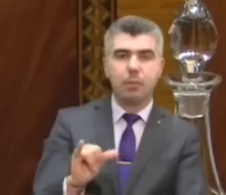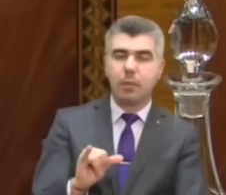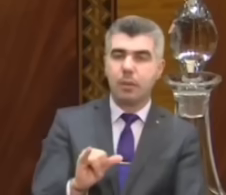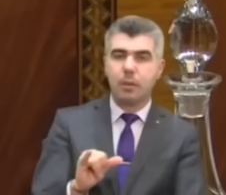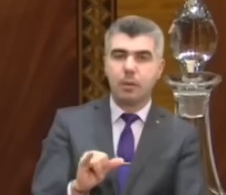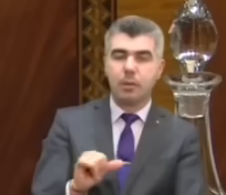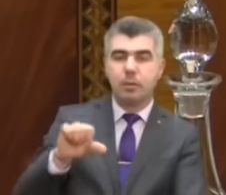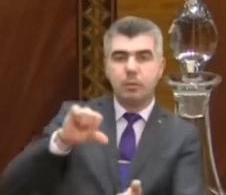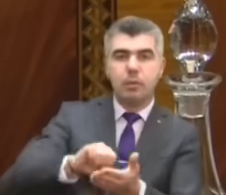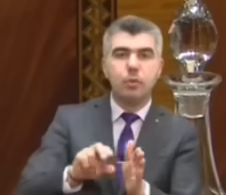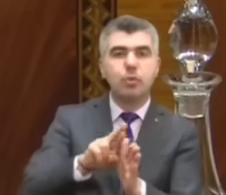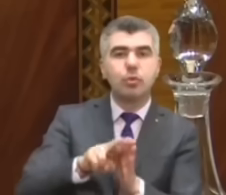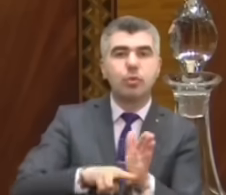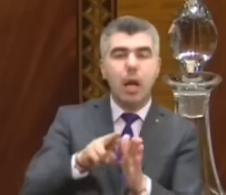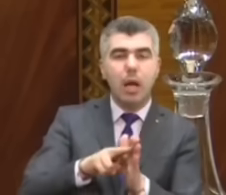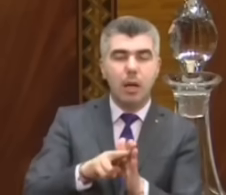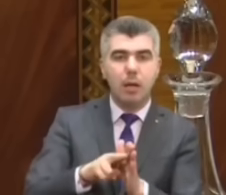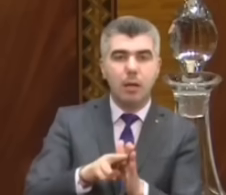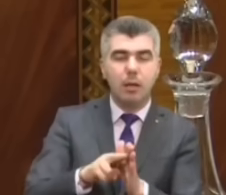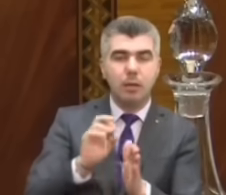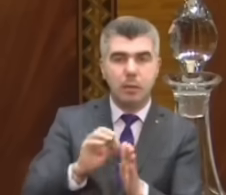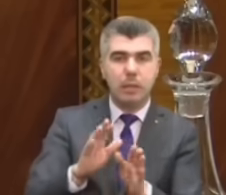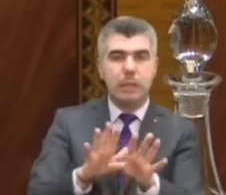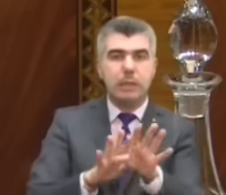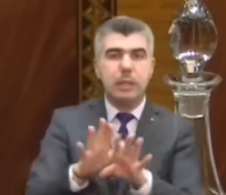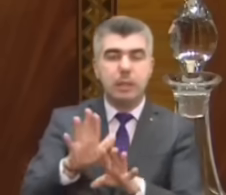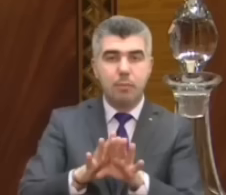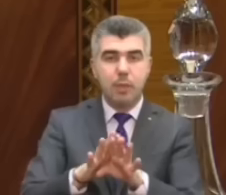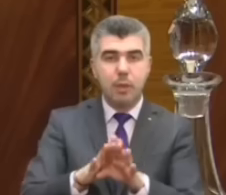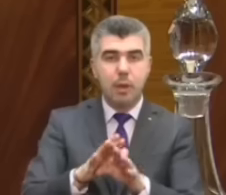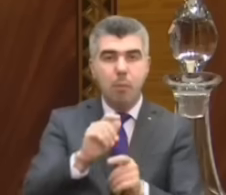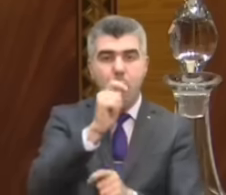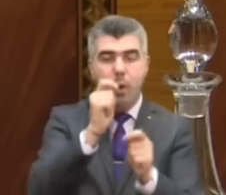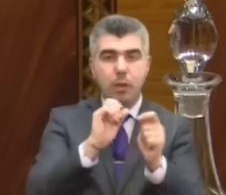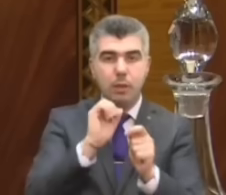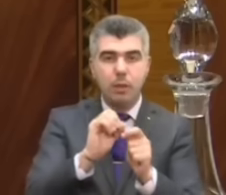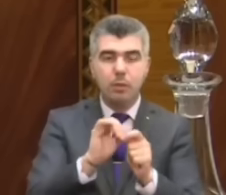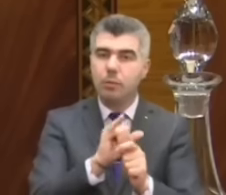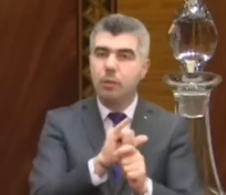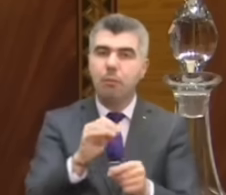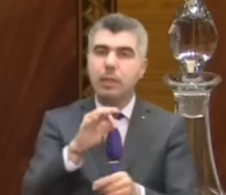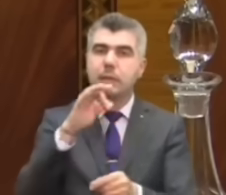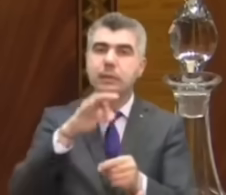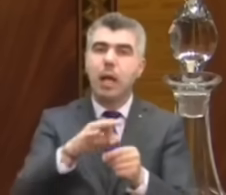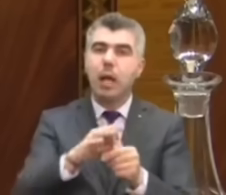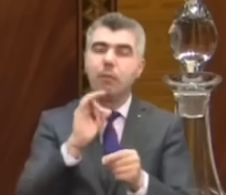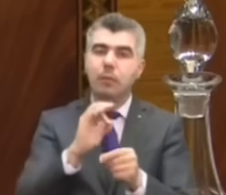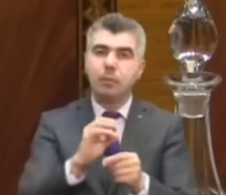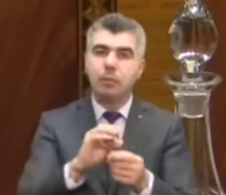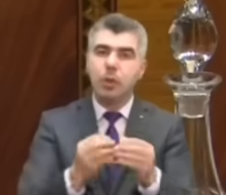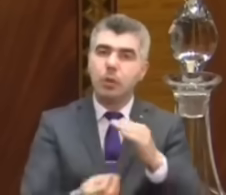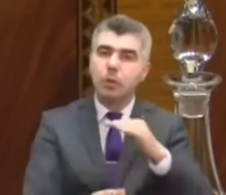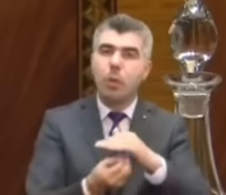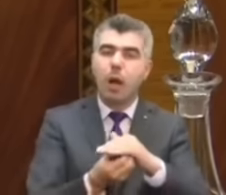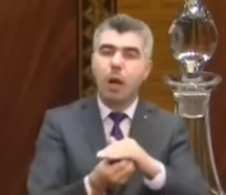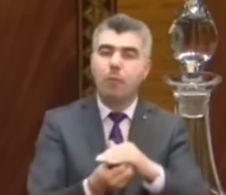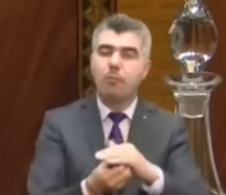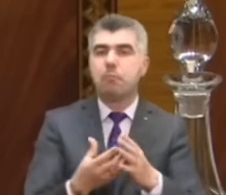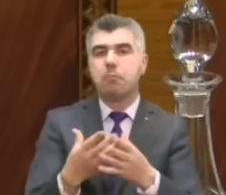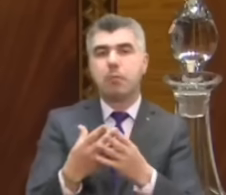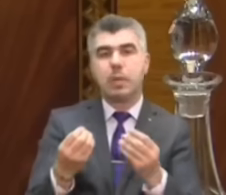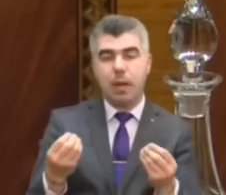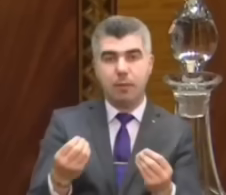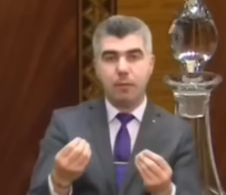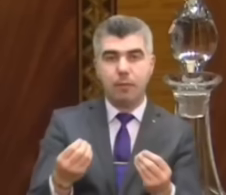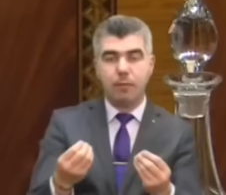أنتمي إليها، حيث التدبير العمراني يخضع لمنطق المصالح الانتخابية والرشوة أكثر مما يخضع